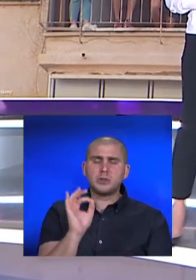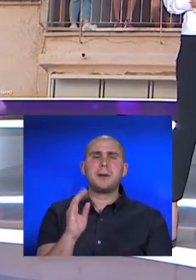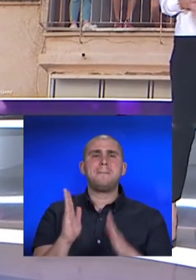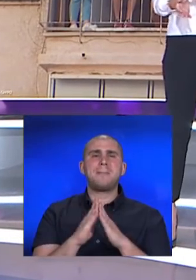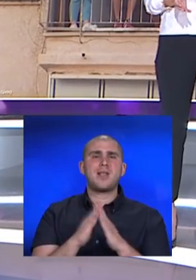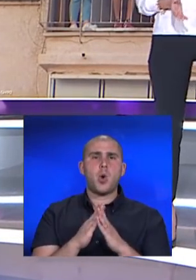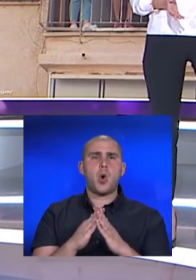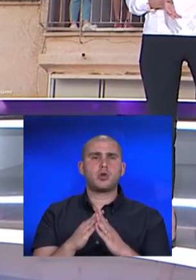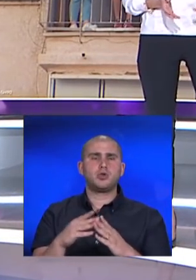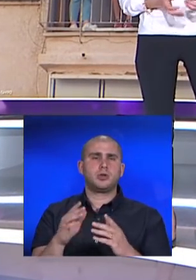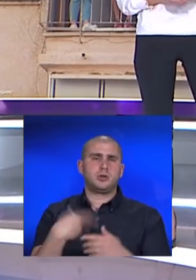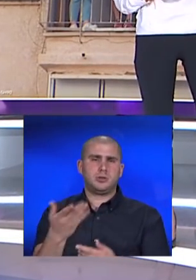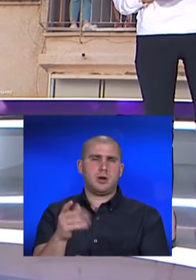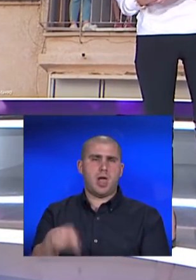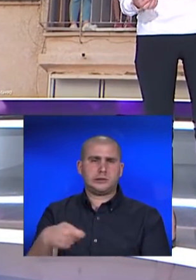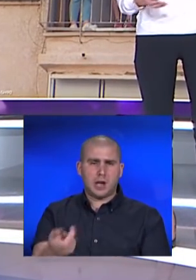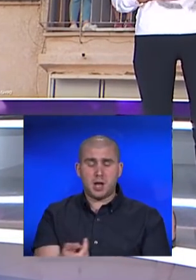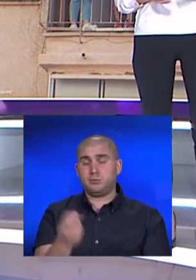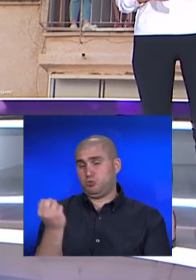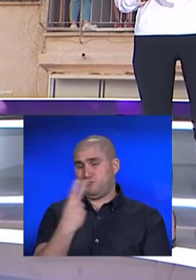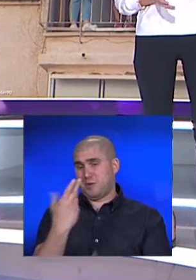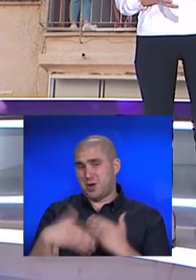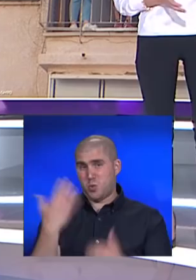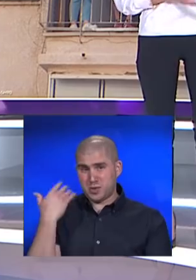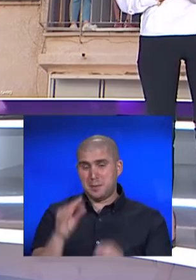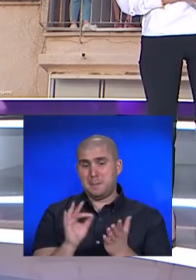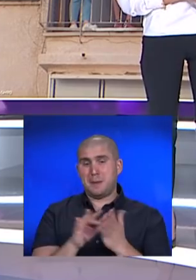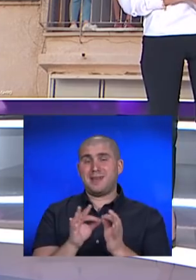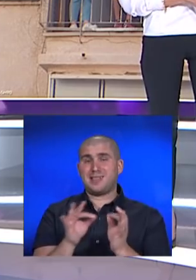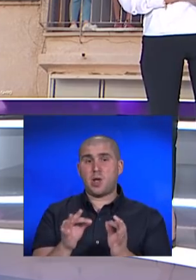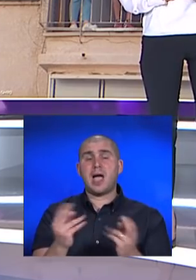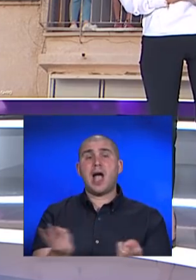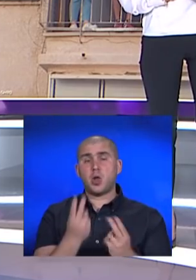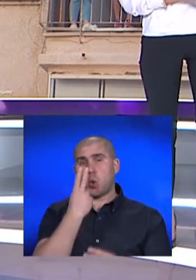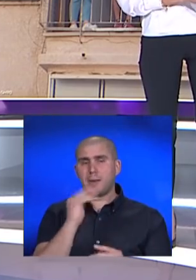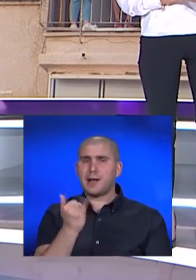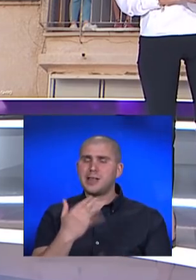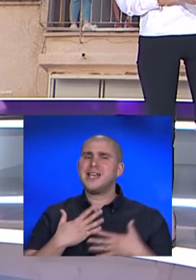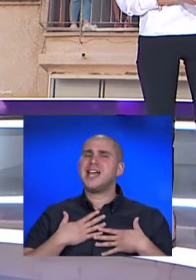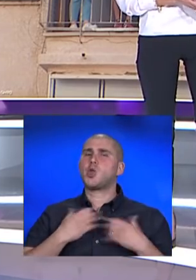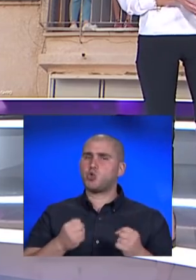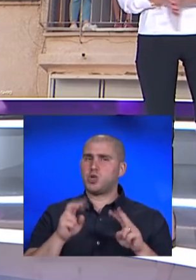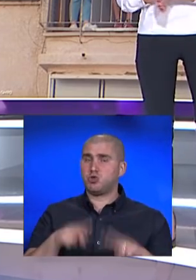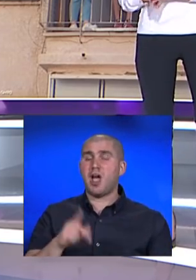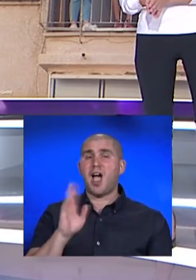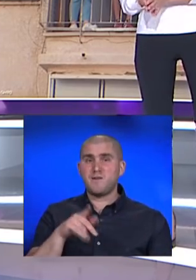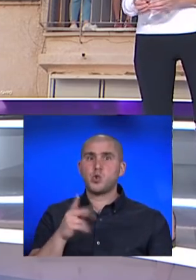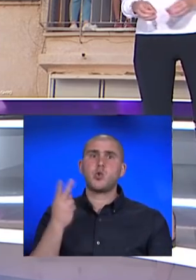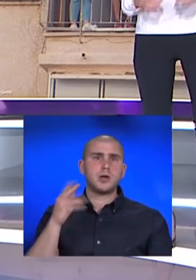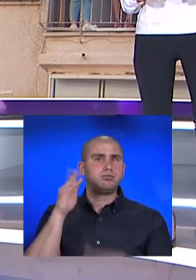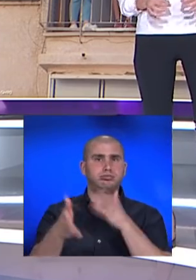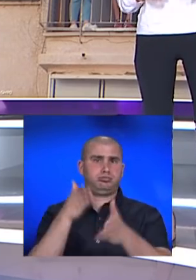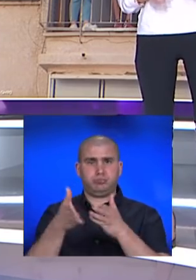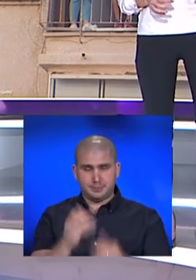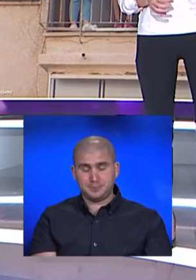להשכרה. בשבועיים האחרונים, עם תחילת ההקלות, אנחנו רואים בכל זאת התאוששות ואפילו הצפה של השוק. בתל אביב, לעומת